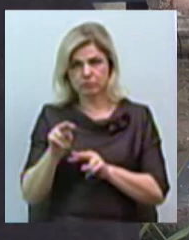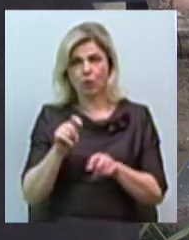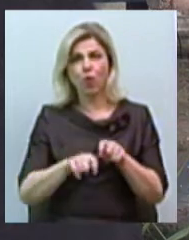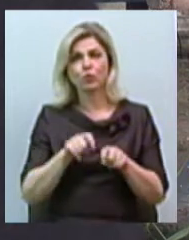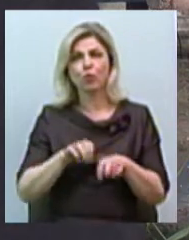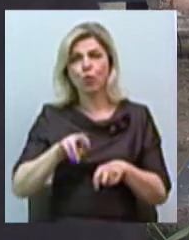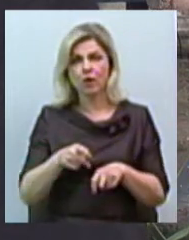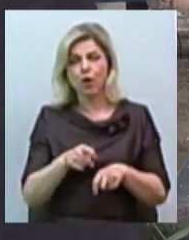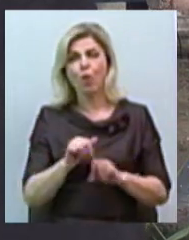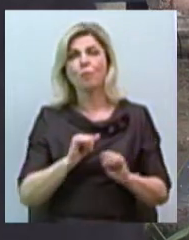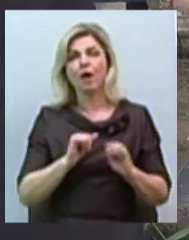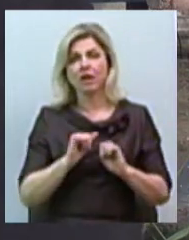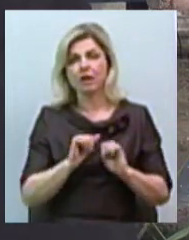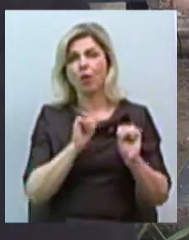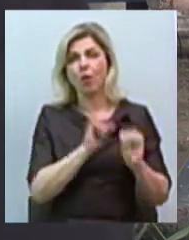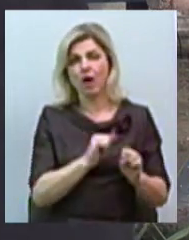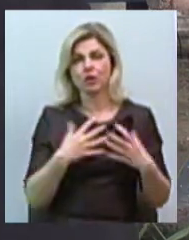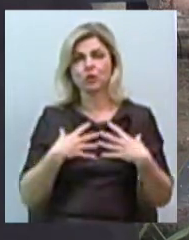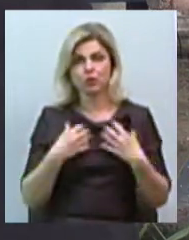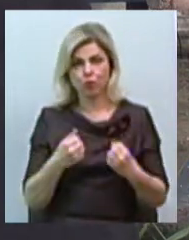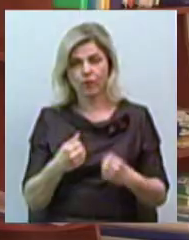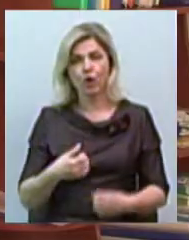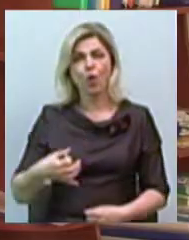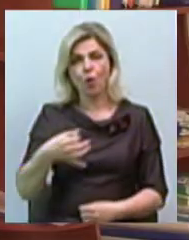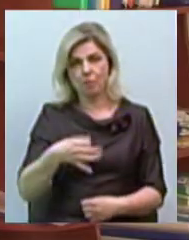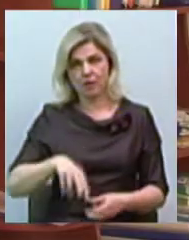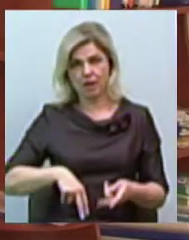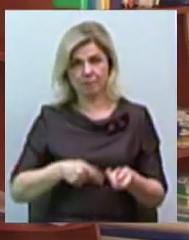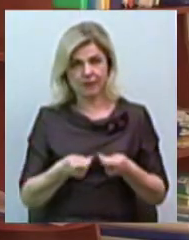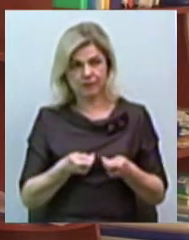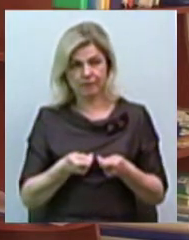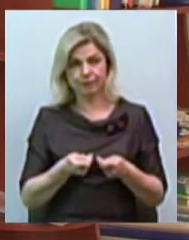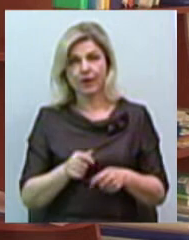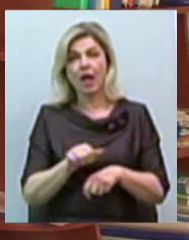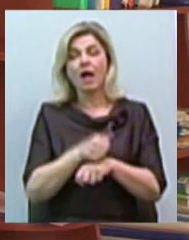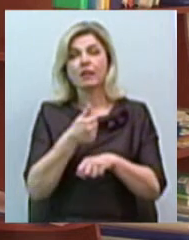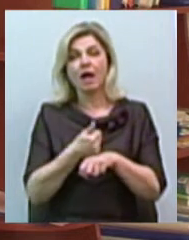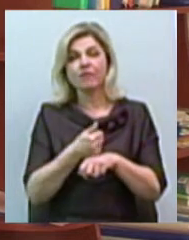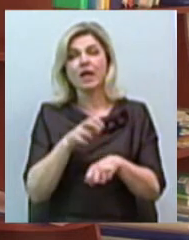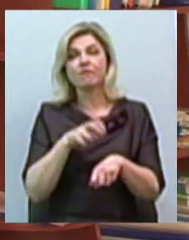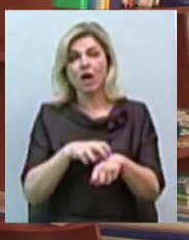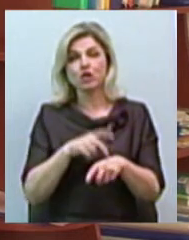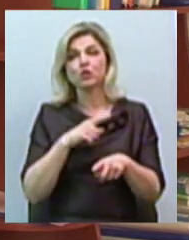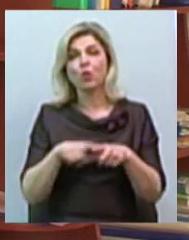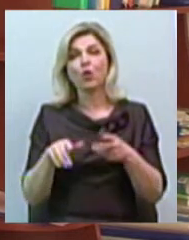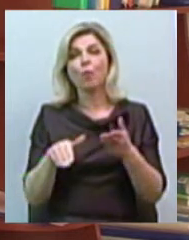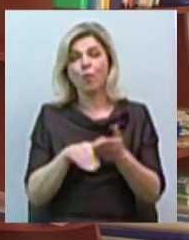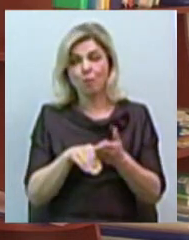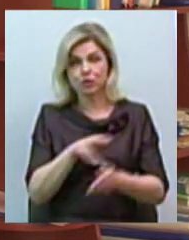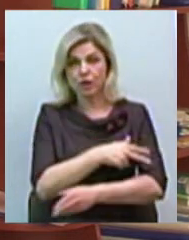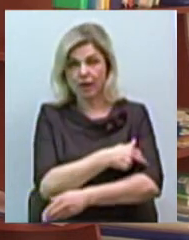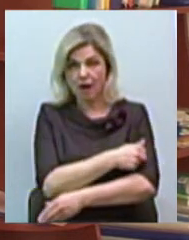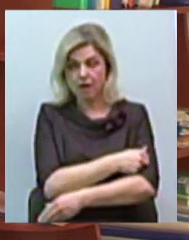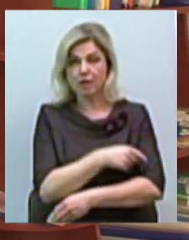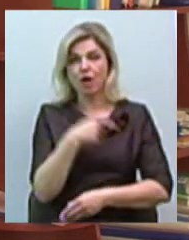контролем управління охорони здоров'я та обласної державної адміністрації. Головний лікар лікарні швидкої медичної допомоги Олександр Дем'янов